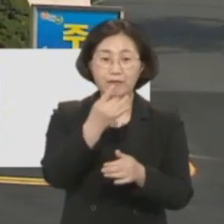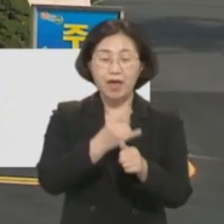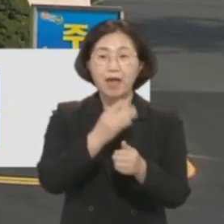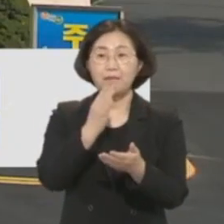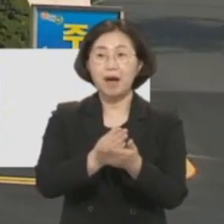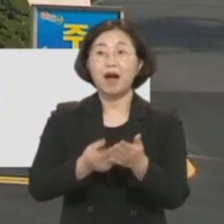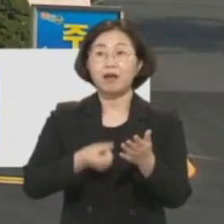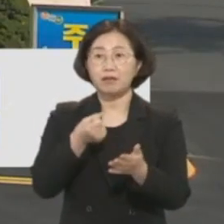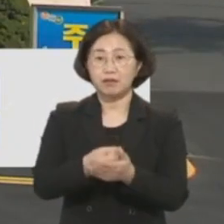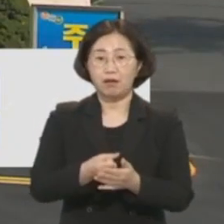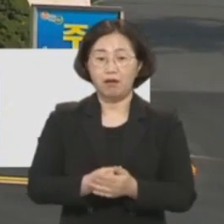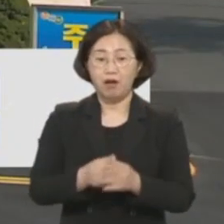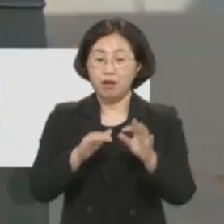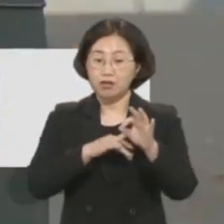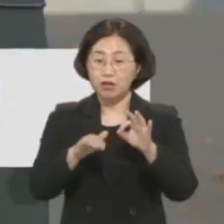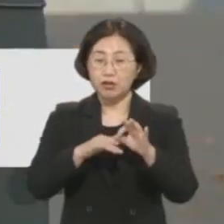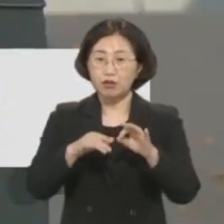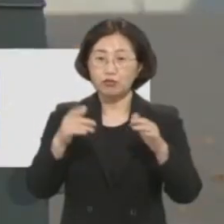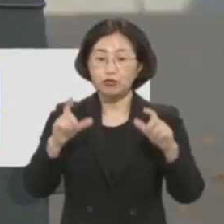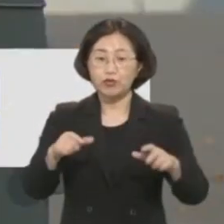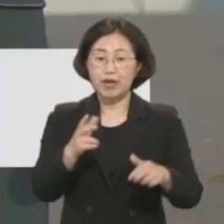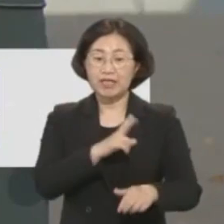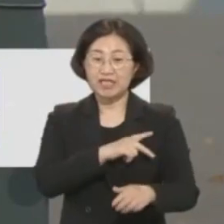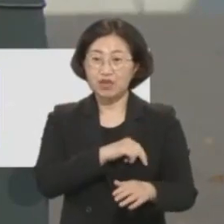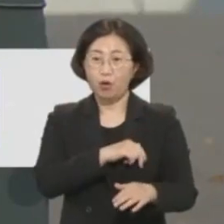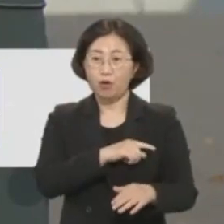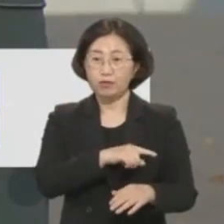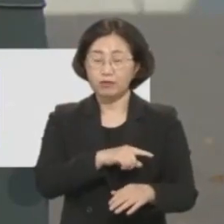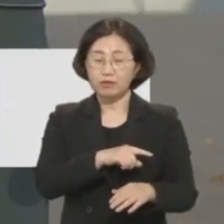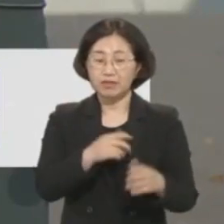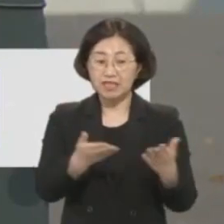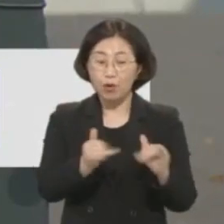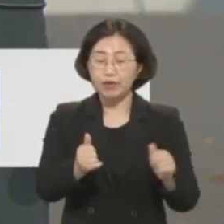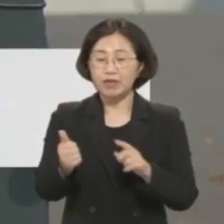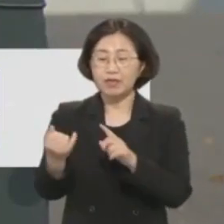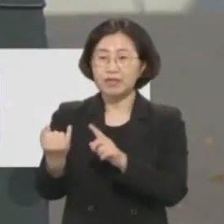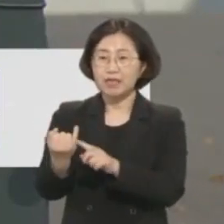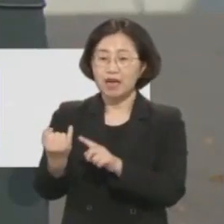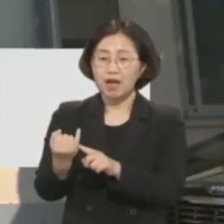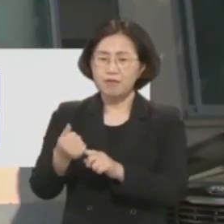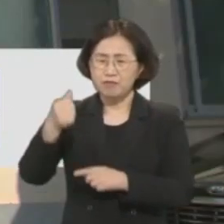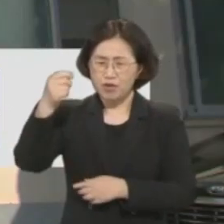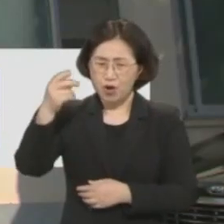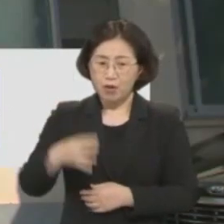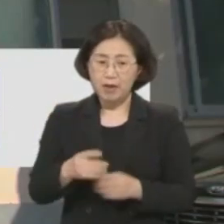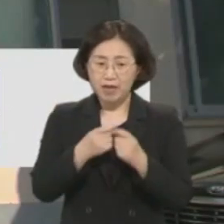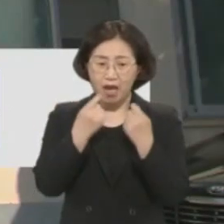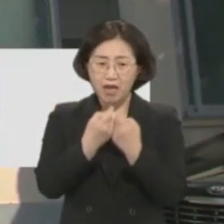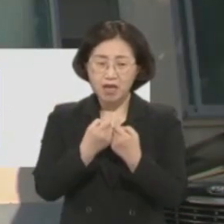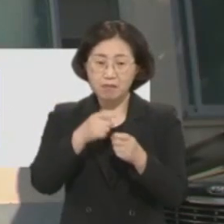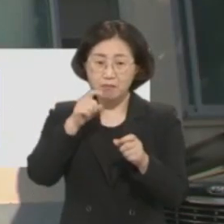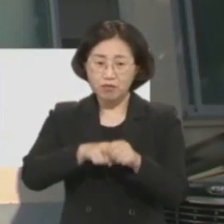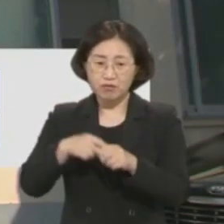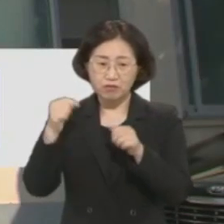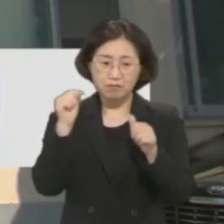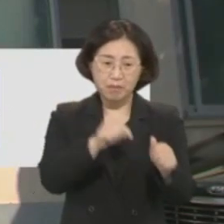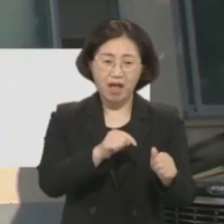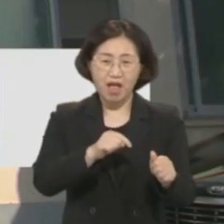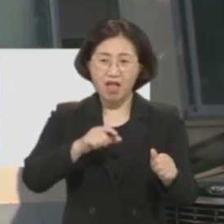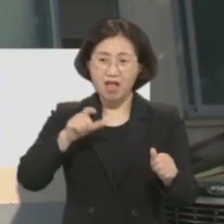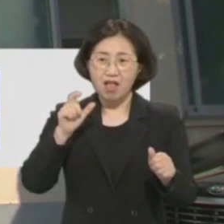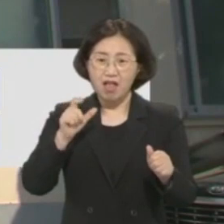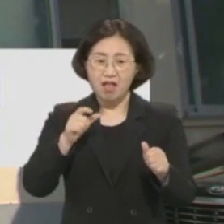했습니다 앞서 서천군의회 직원들은이 의원이 수차례에 감당하기 어려운 사적 요구와 강압적 언사로